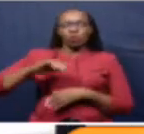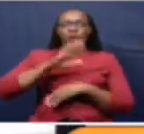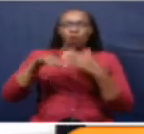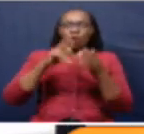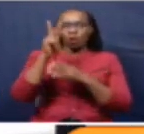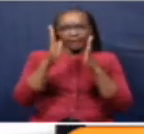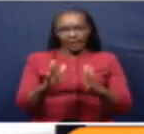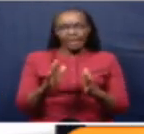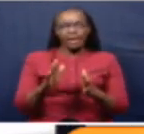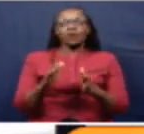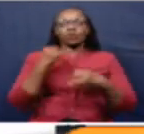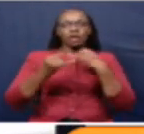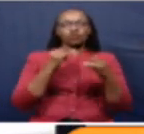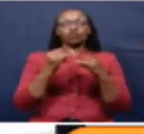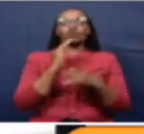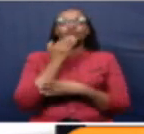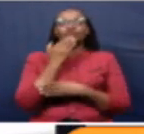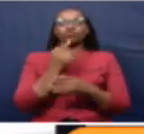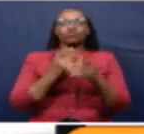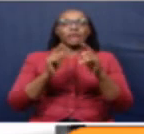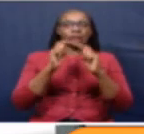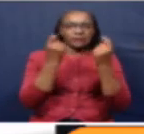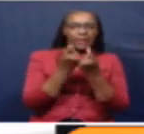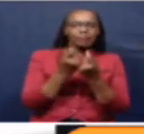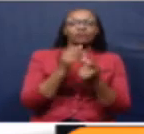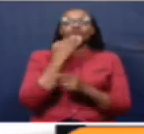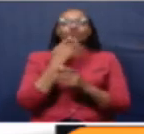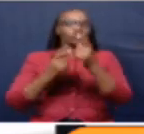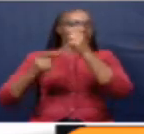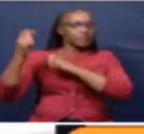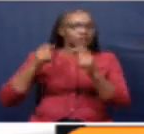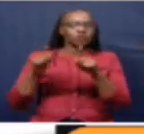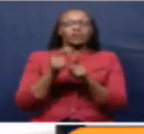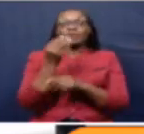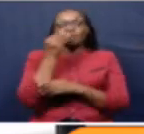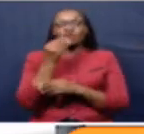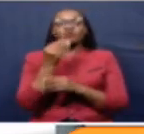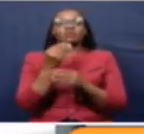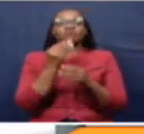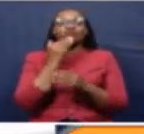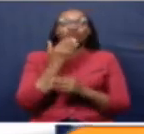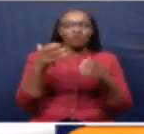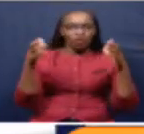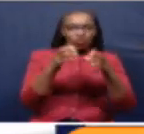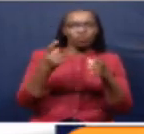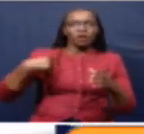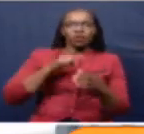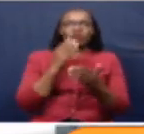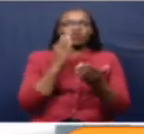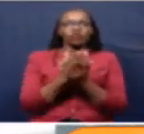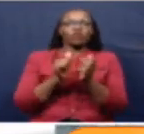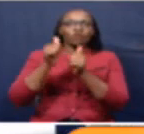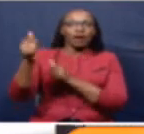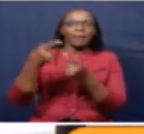Tunafurahia sana mila ya tamaduni za Waluya, vyakula vya Waluya, tunajivunia sana kuwa Waluya. Tumetoka mbali, kwetu ni mbali, lakini kama